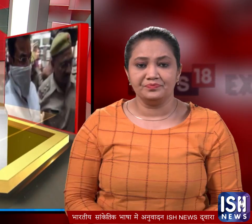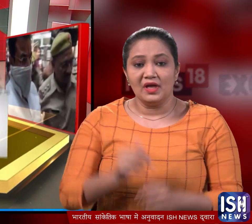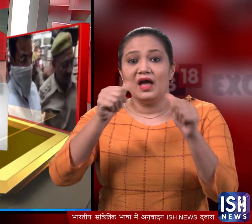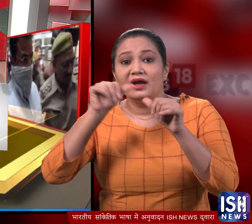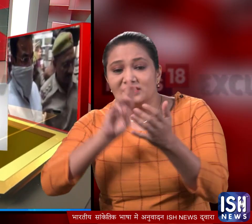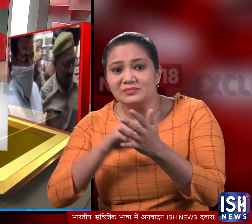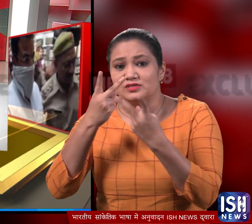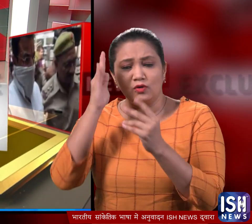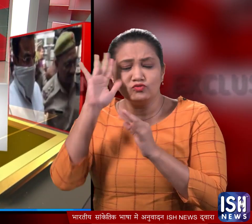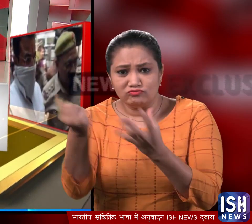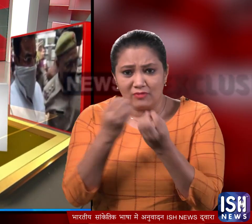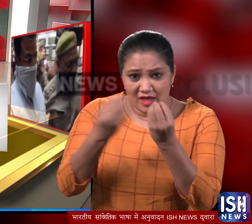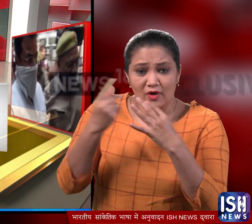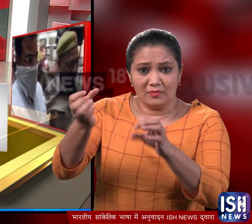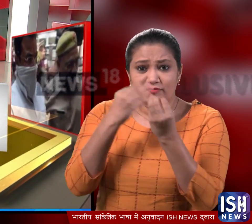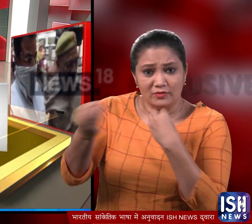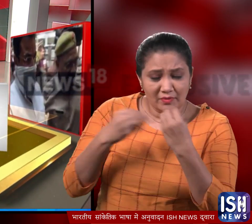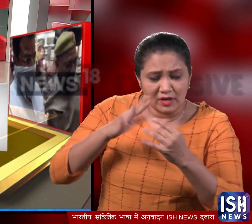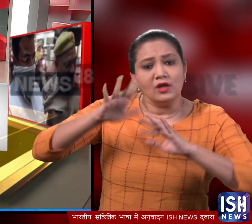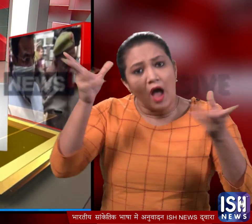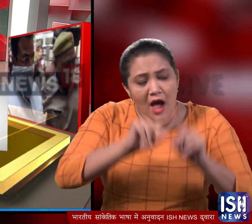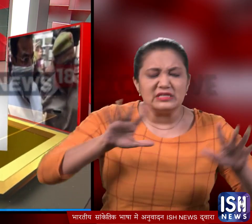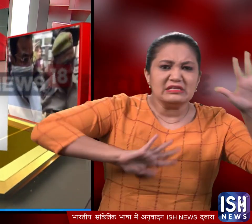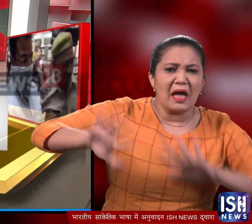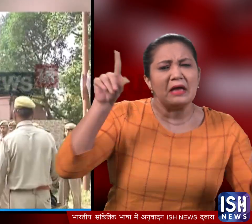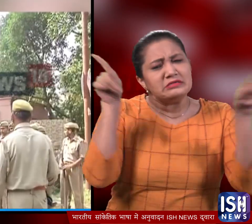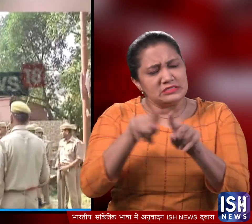आशीष मिश्रा से मिली जानकारी के हिसाब से ही रिकंस्ट्रक्शन करेगी।